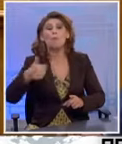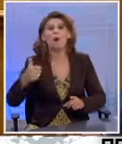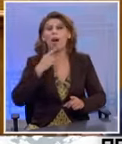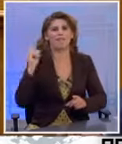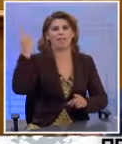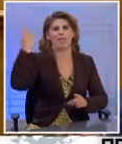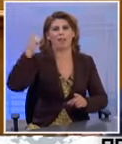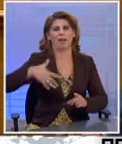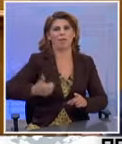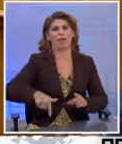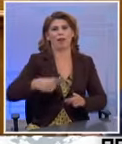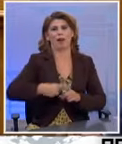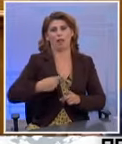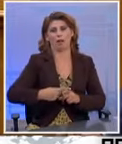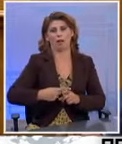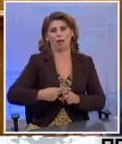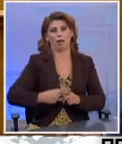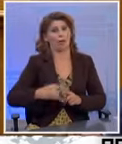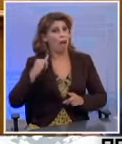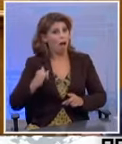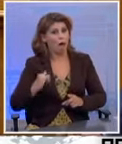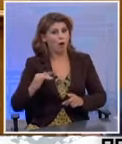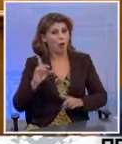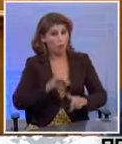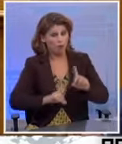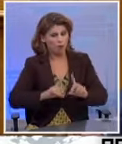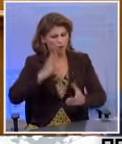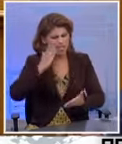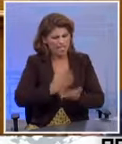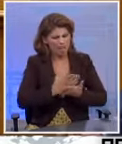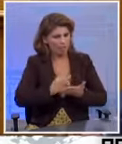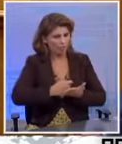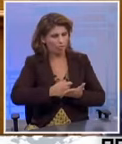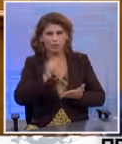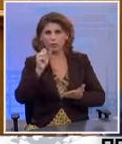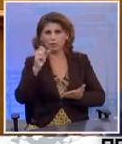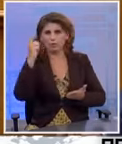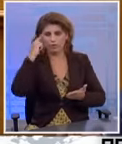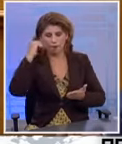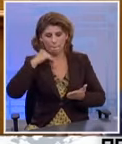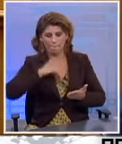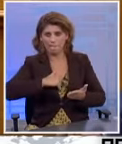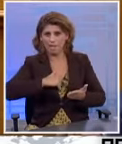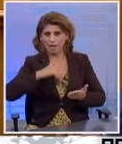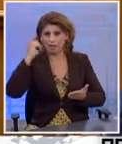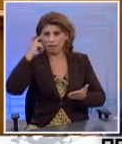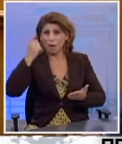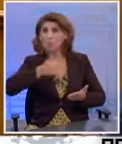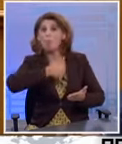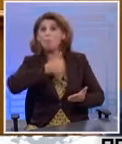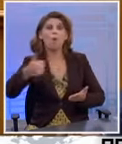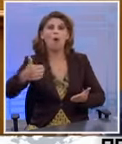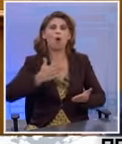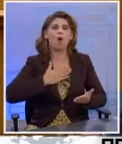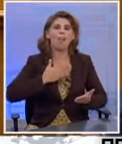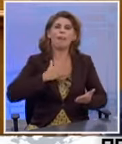μας. Ακόμα και αυτοί που διαφωνούν κάθετα μαζί μας γνωρίζουν ότι είμαστε οι μόνοι που μπορούμε σε αυτό να